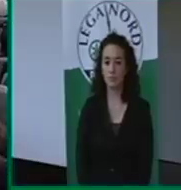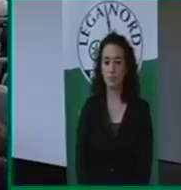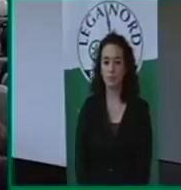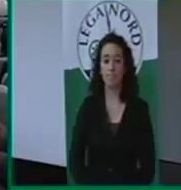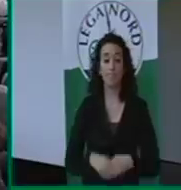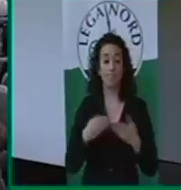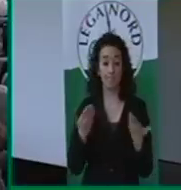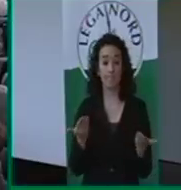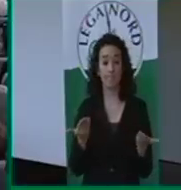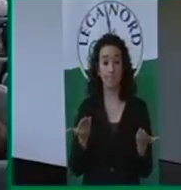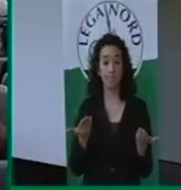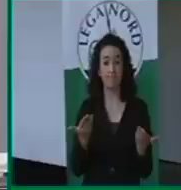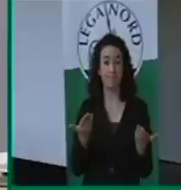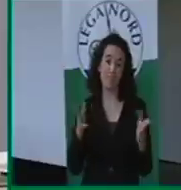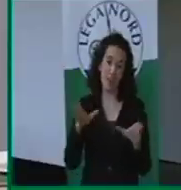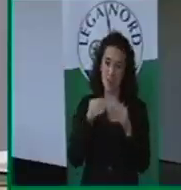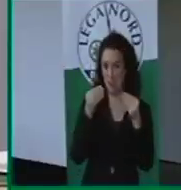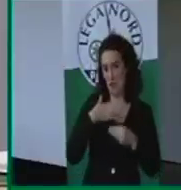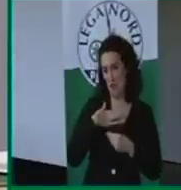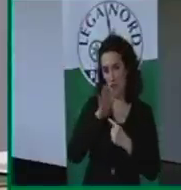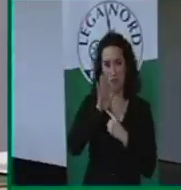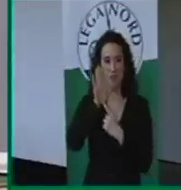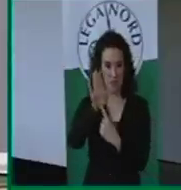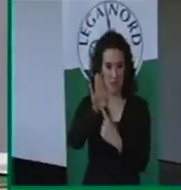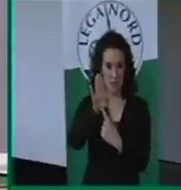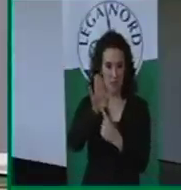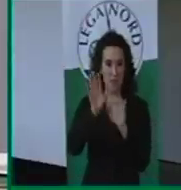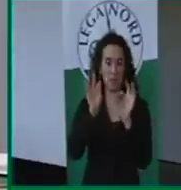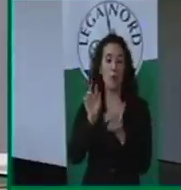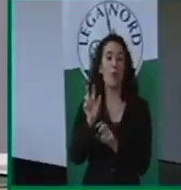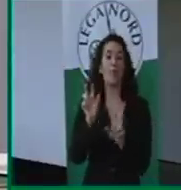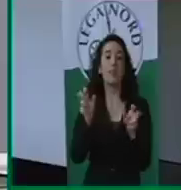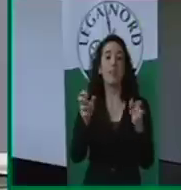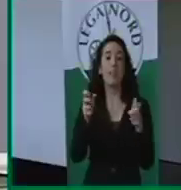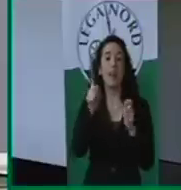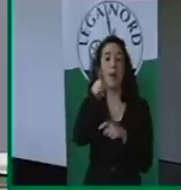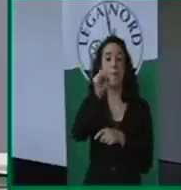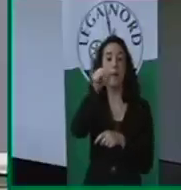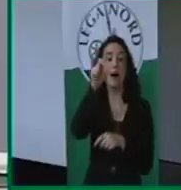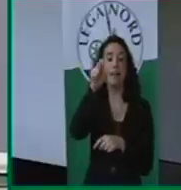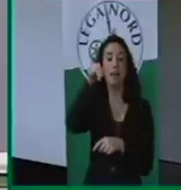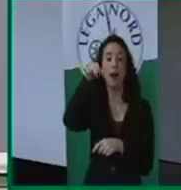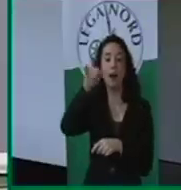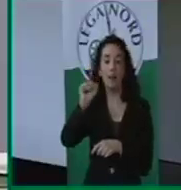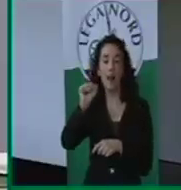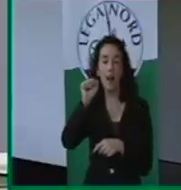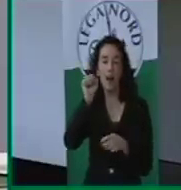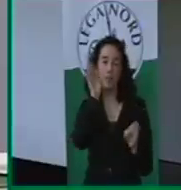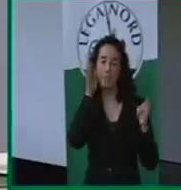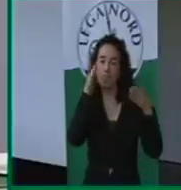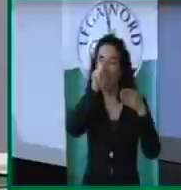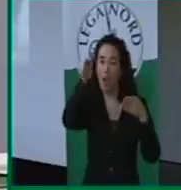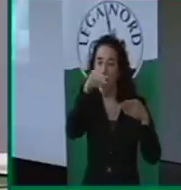Allora questa era la nostra copertina la copertina di telepadania dedicata all'Euro all'Eur crazia a questa